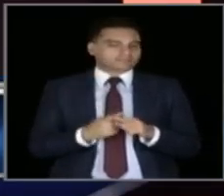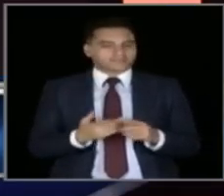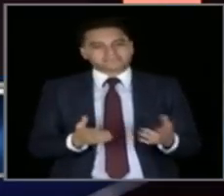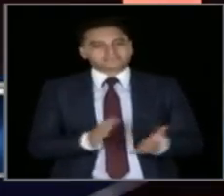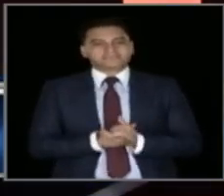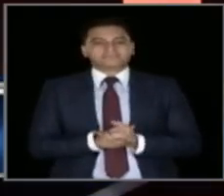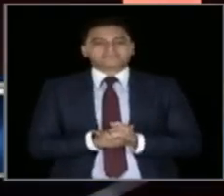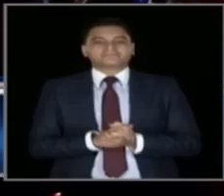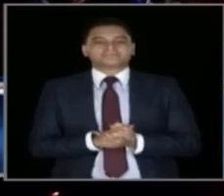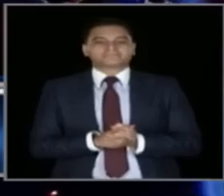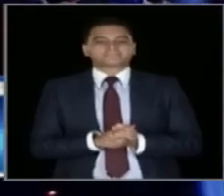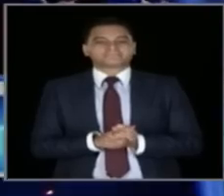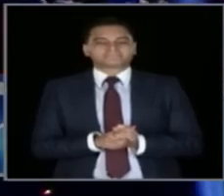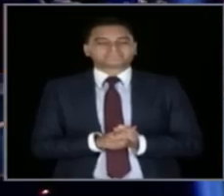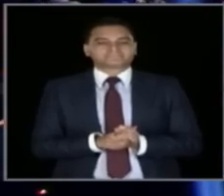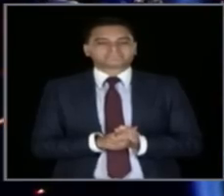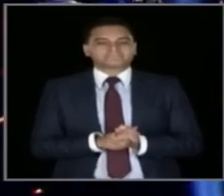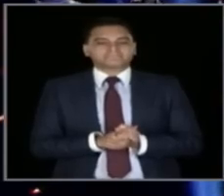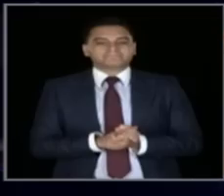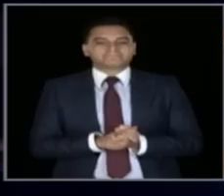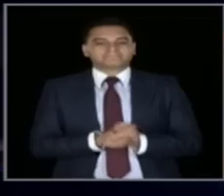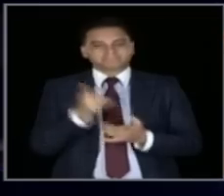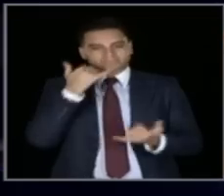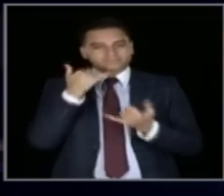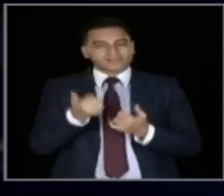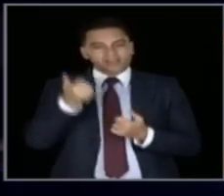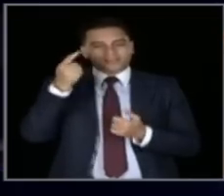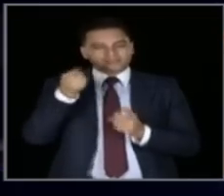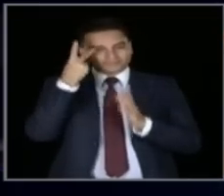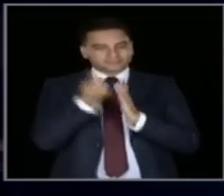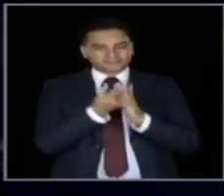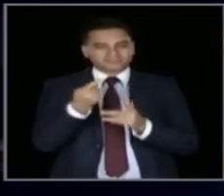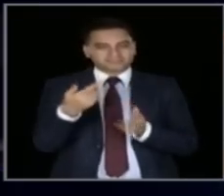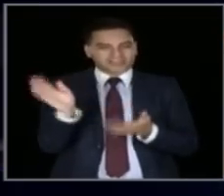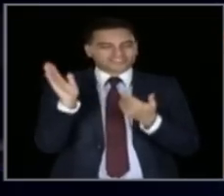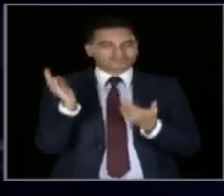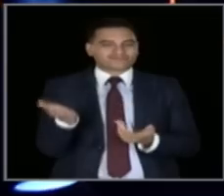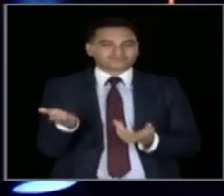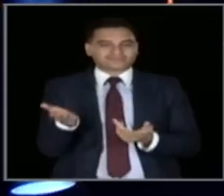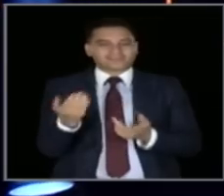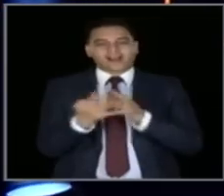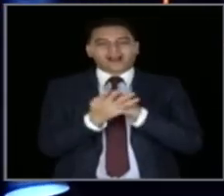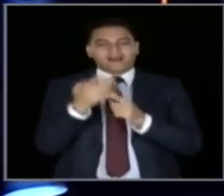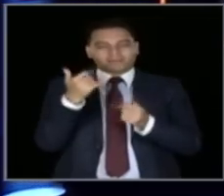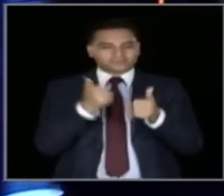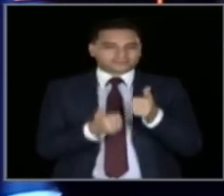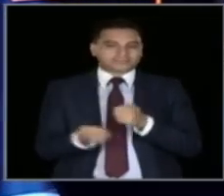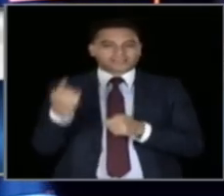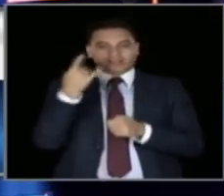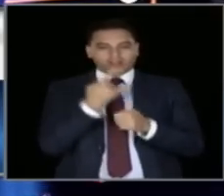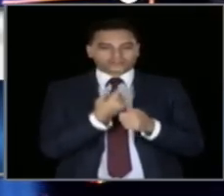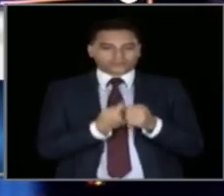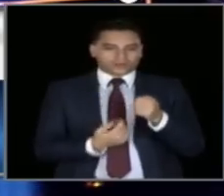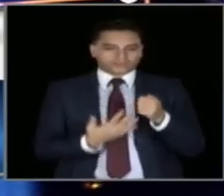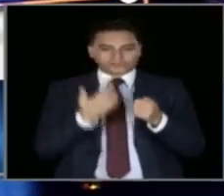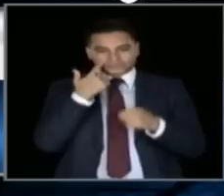خاطئة. خليك أنت في الاتصالات، مالك أنت مال الأدب. أربع اختيارات بزائد 10 أو